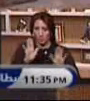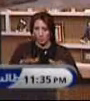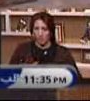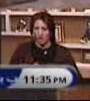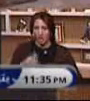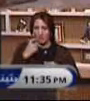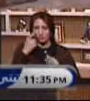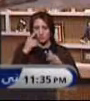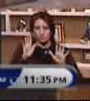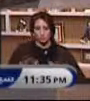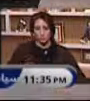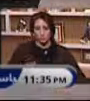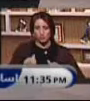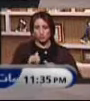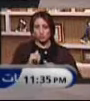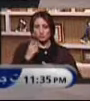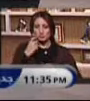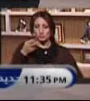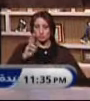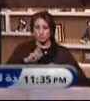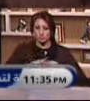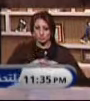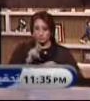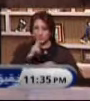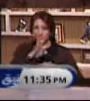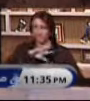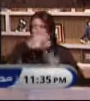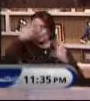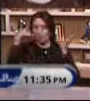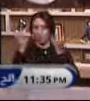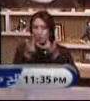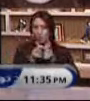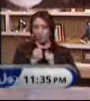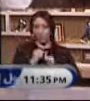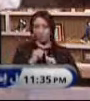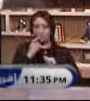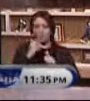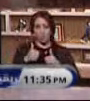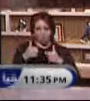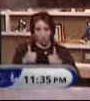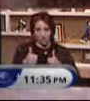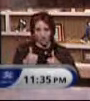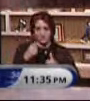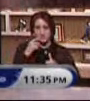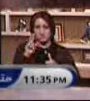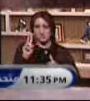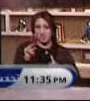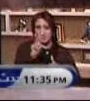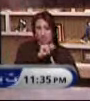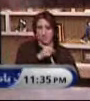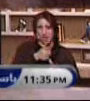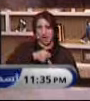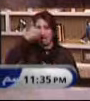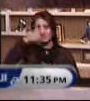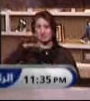كلا ولا ترد الهموم بباله. شو دون الجنة دي هي. والله ما هذا يساوي